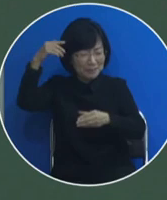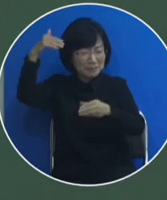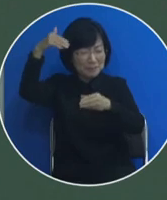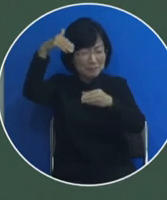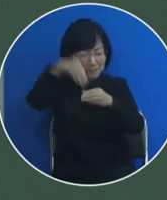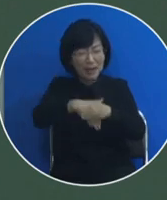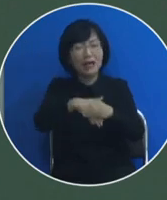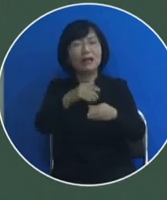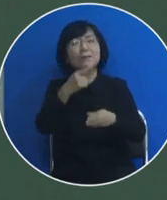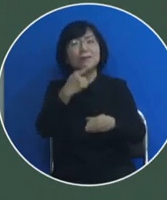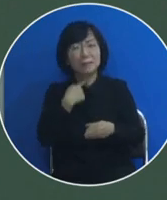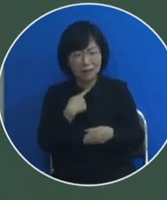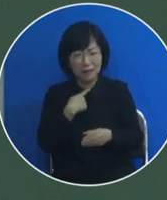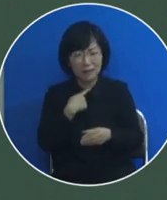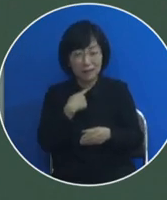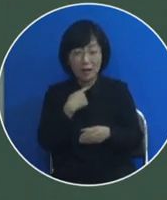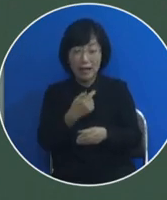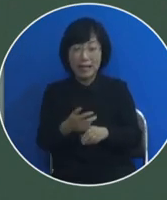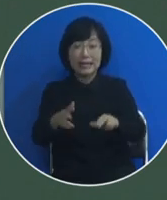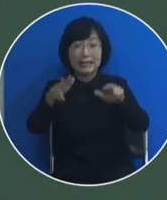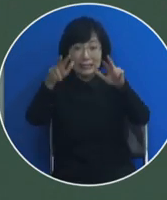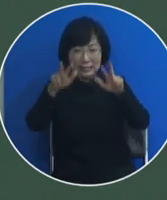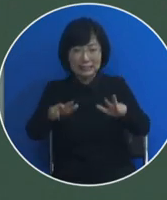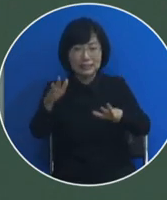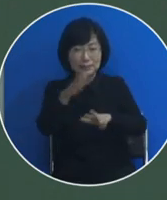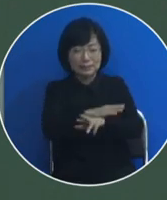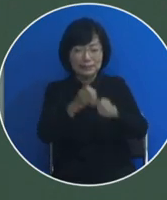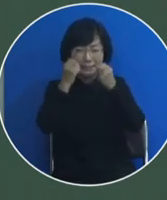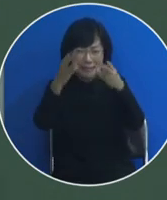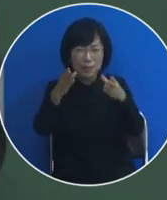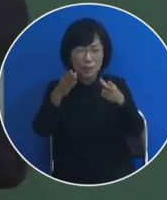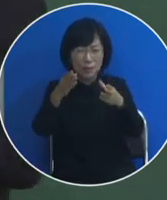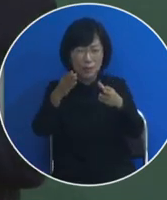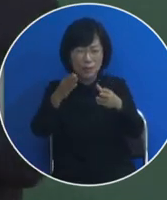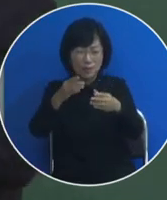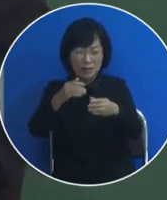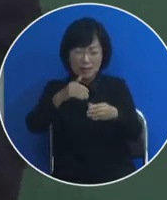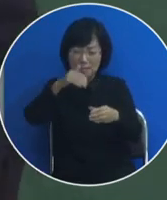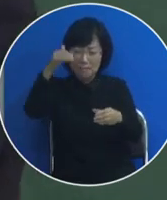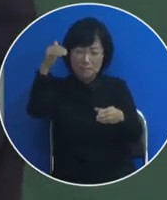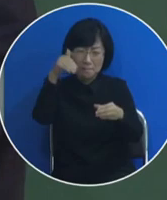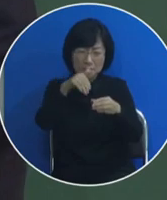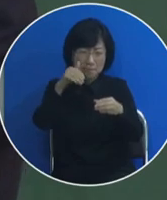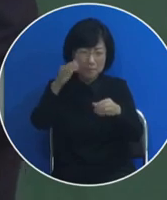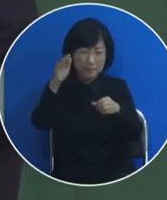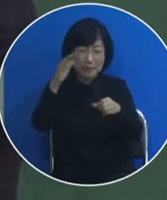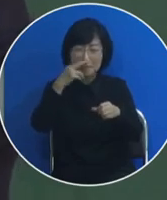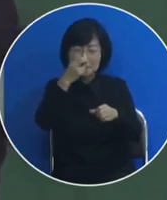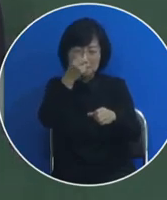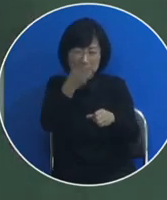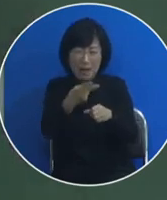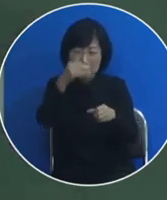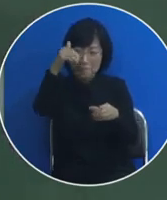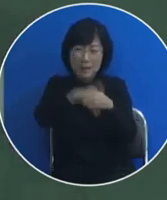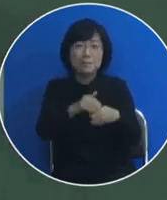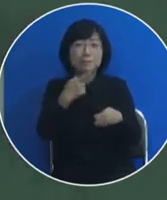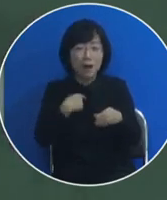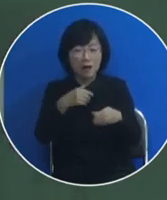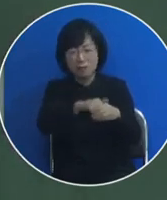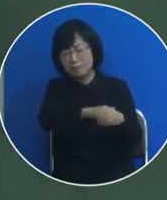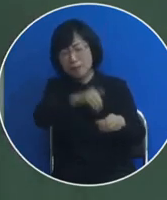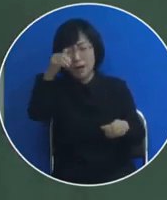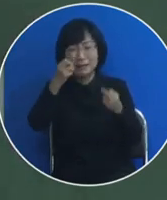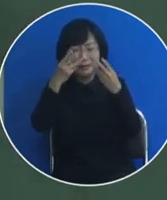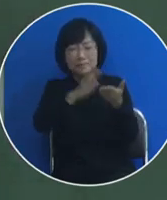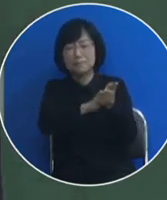living our walk of faith for a very long time, we've imprinted ourselves with such incorrect things. The time has come for us to quickly change all that. 예, 하나님이 나와 함께